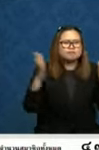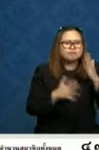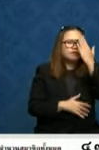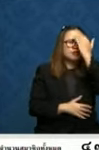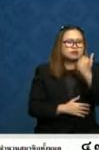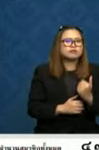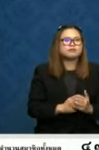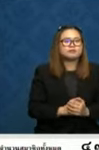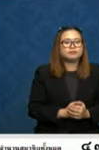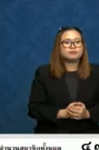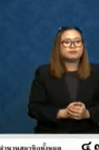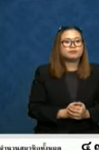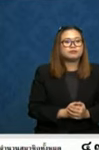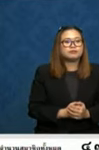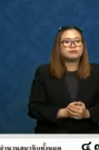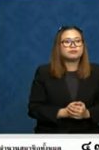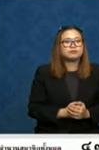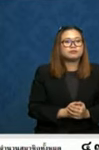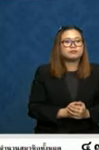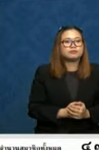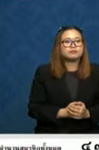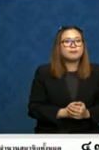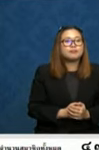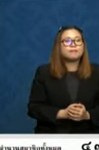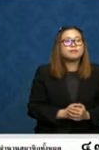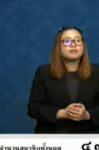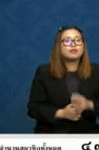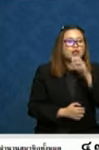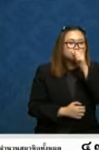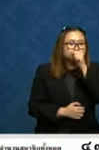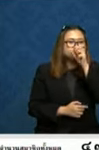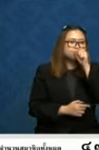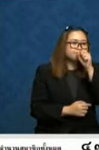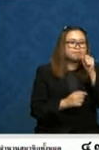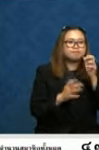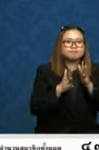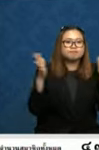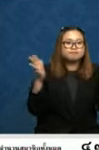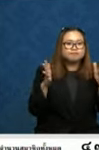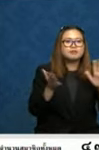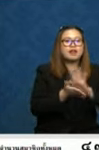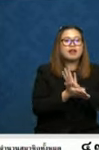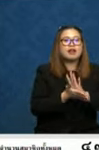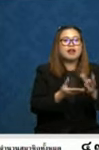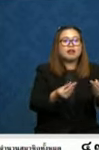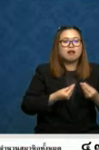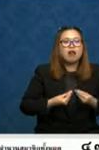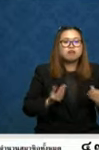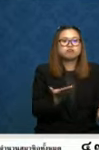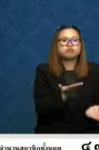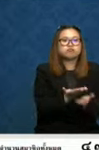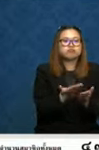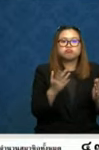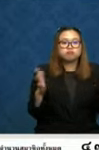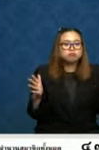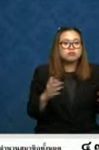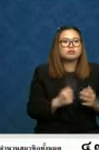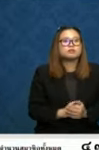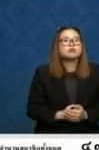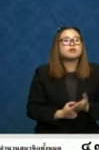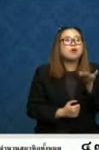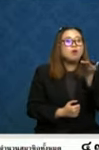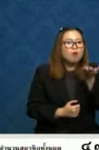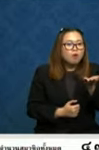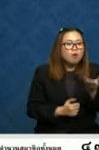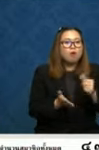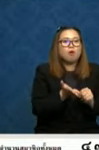ค่ะในเมื่อหลายอย่างยังเป็นความลับนะคะแล้วก็กรรมาธิการไม่ได้รับเอกสารตอบกลับค่ะโดยสรุปแล้วดิฉันจึงขอสงวนความเห็นโดย